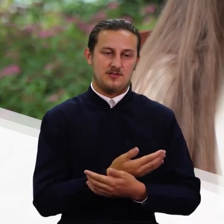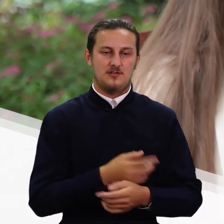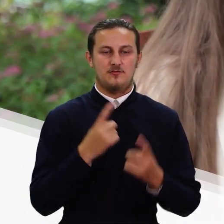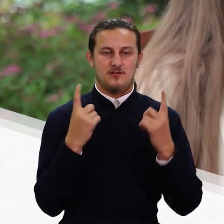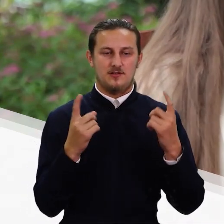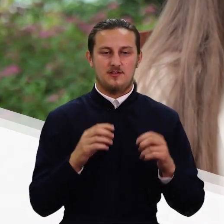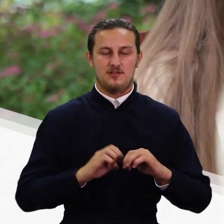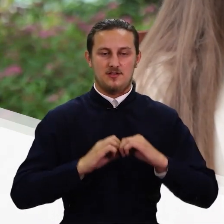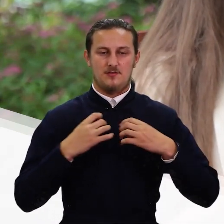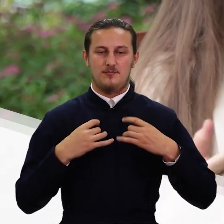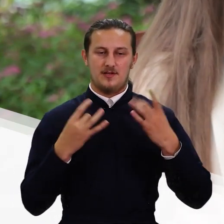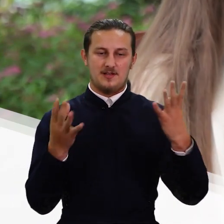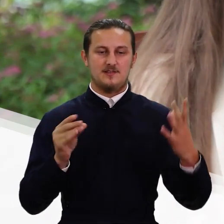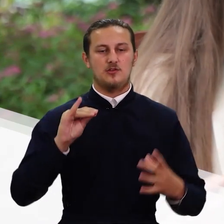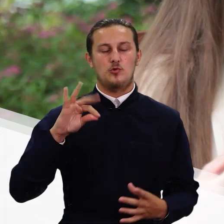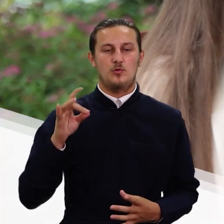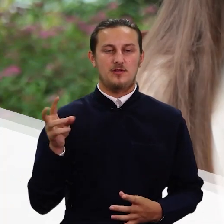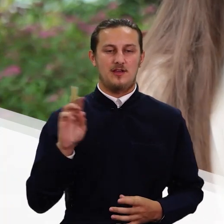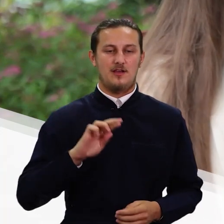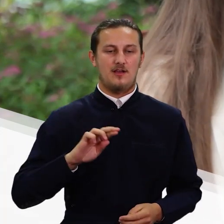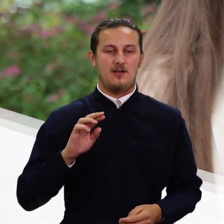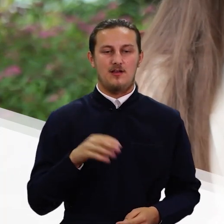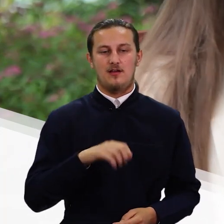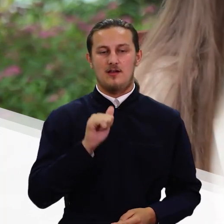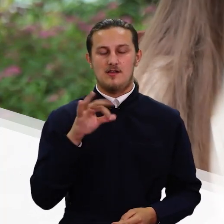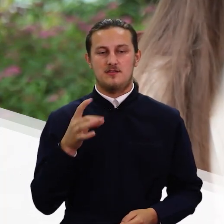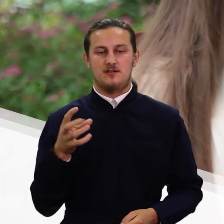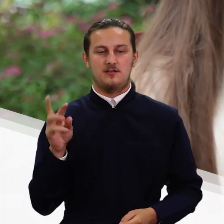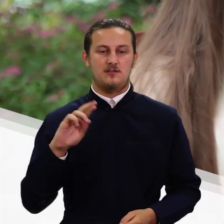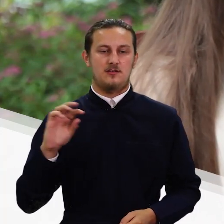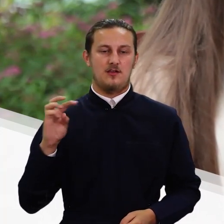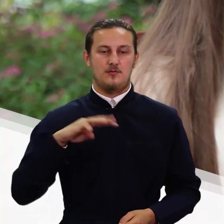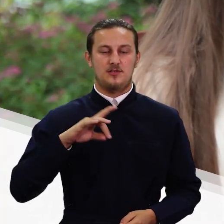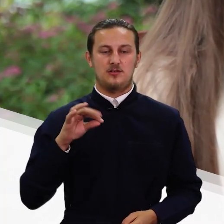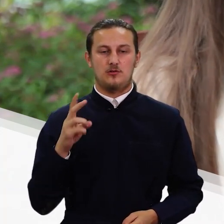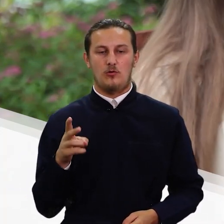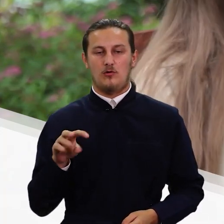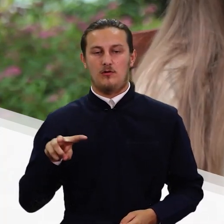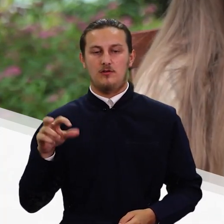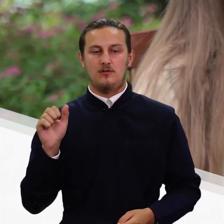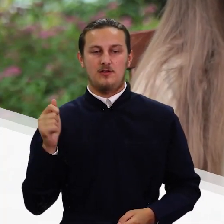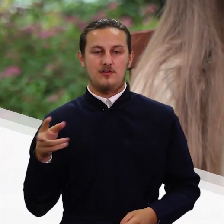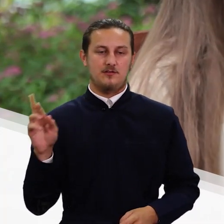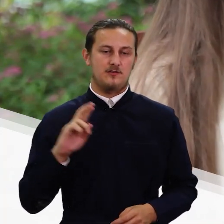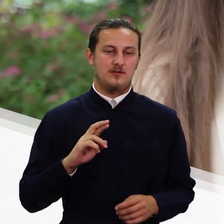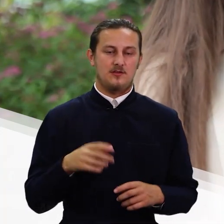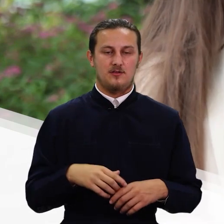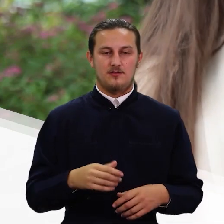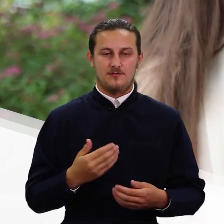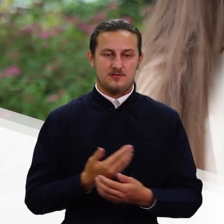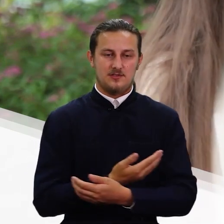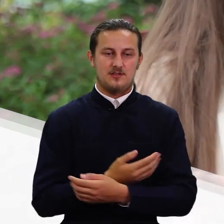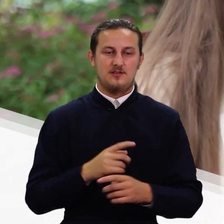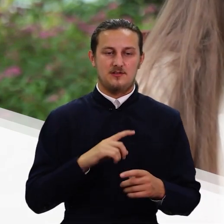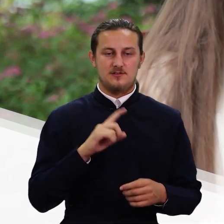Андрія, на Миколая. І ось діти з такими іменами, які мають таких сильних покровителів, насправді, можливо,